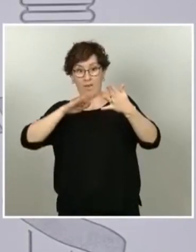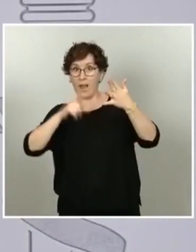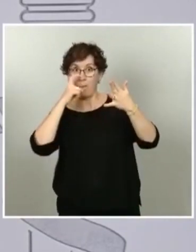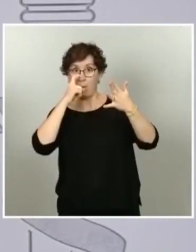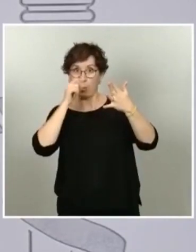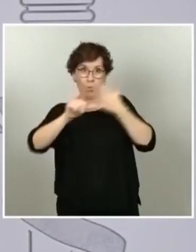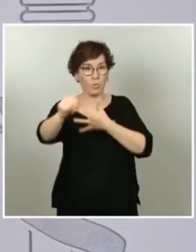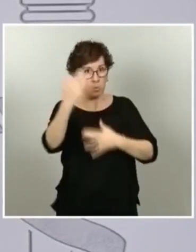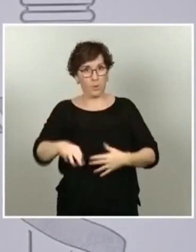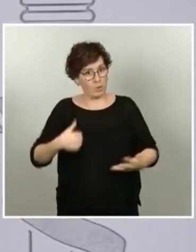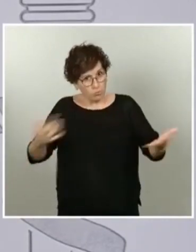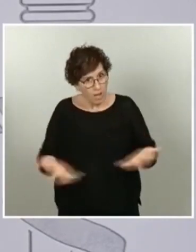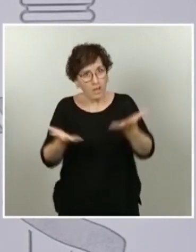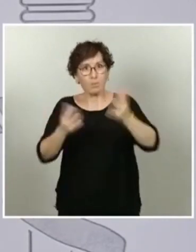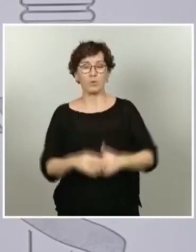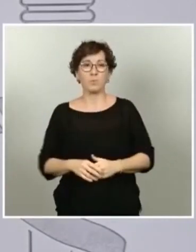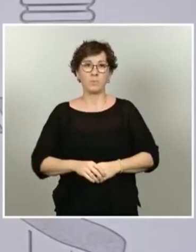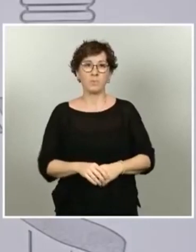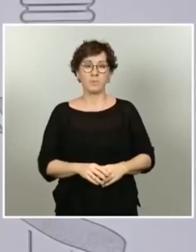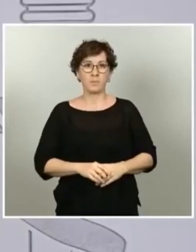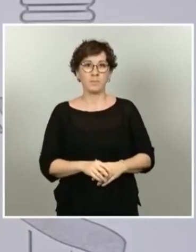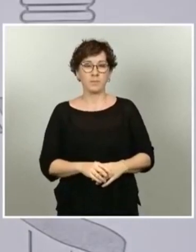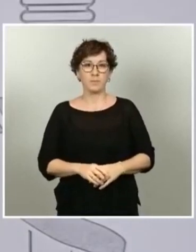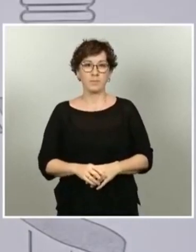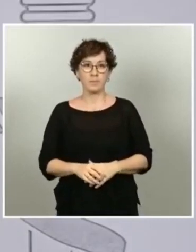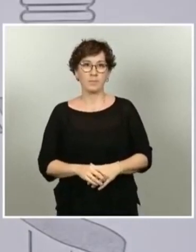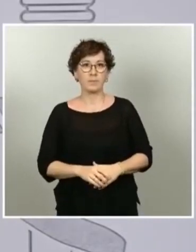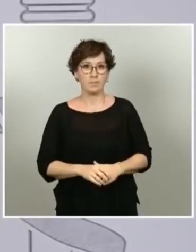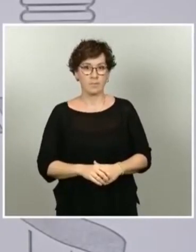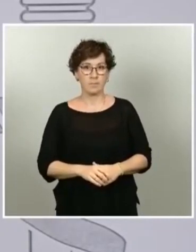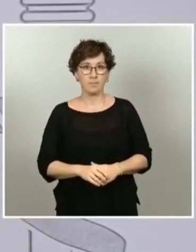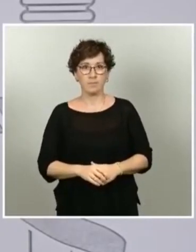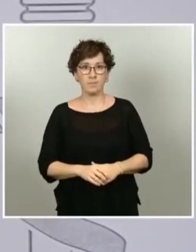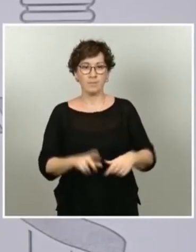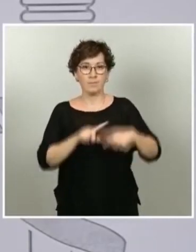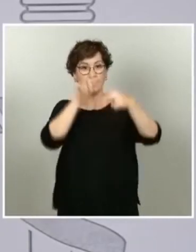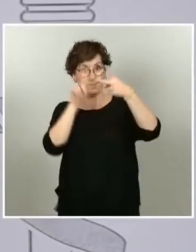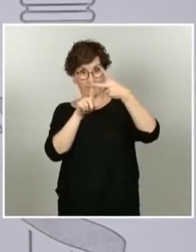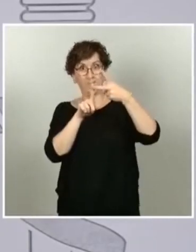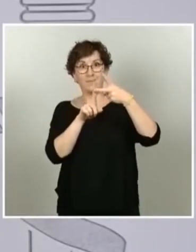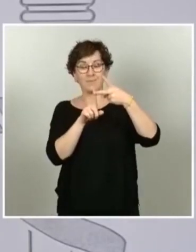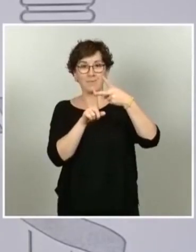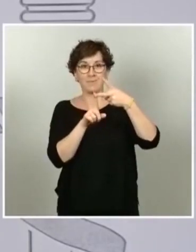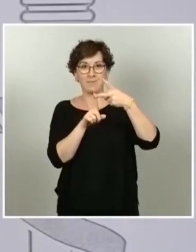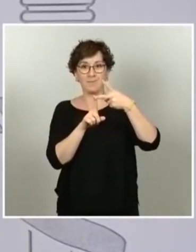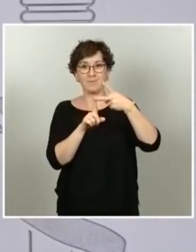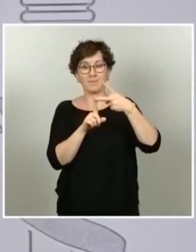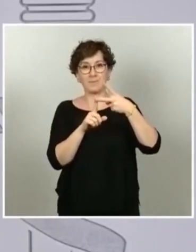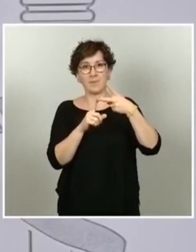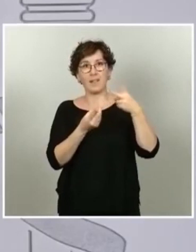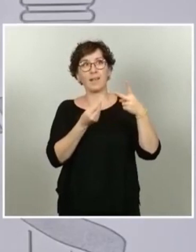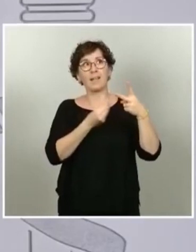lesz az állam célja, hogy fenntartsa az egészségvédelmi intézkedéseket. Como saben ustedes, España recibe cada